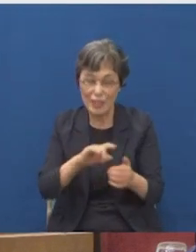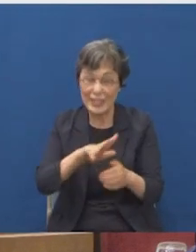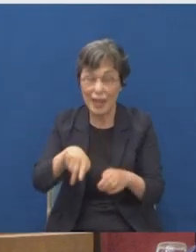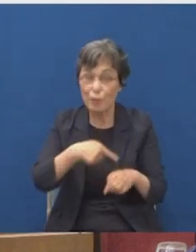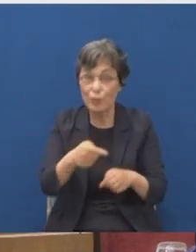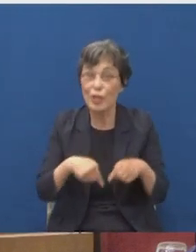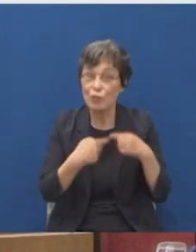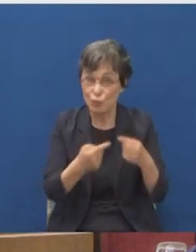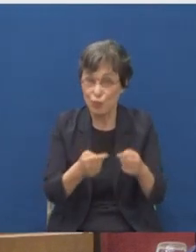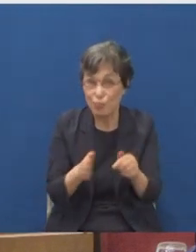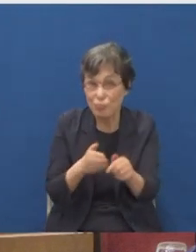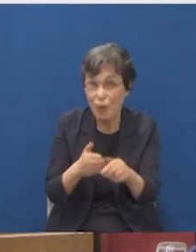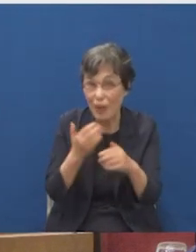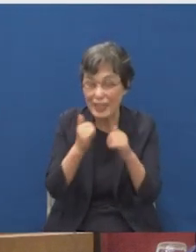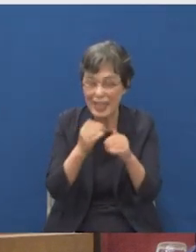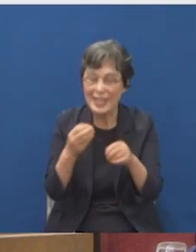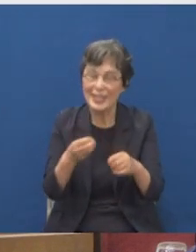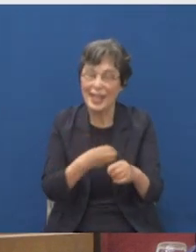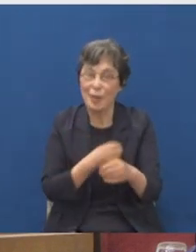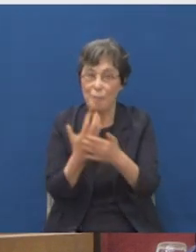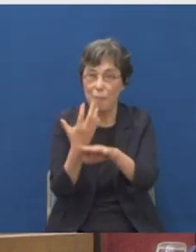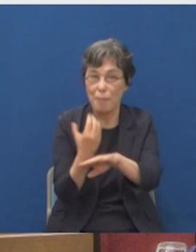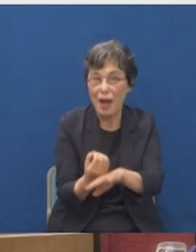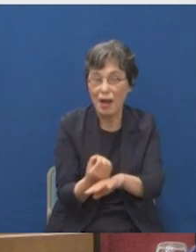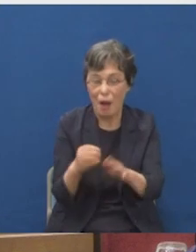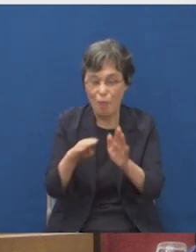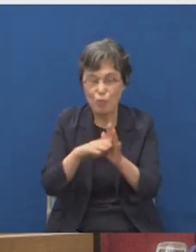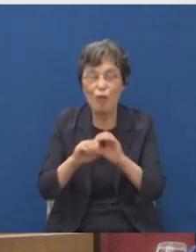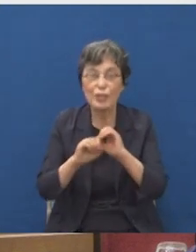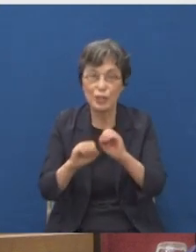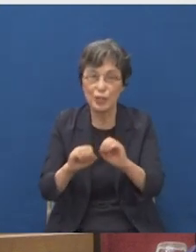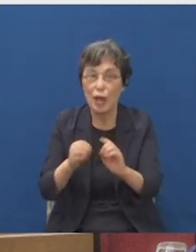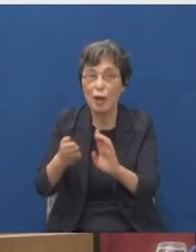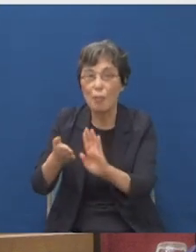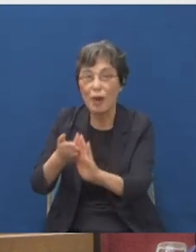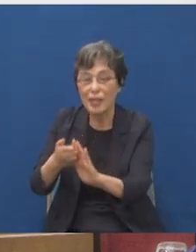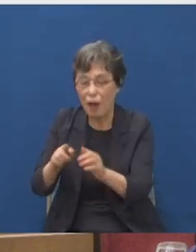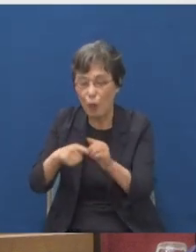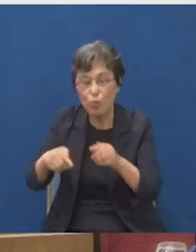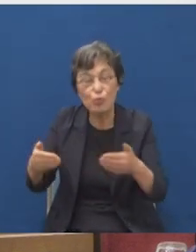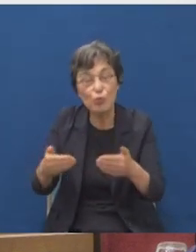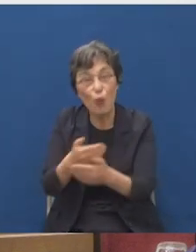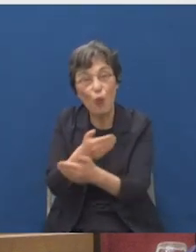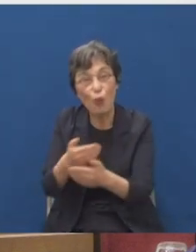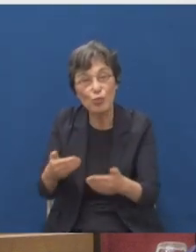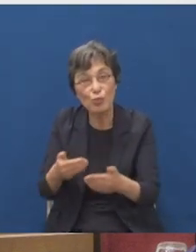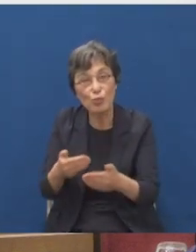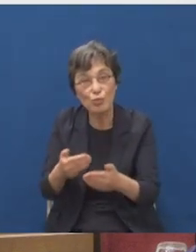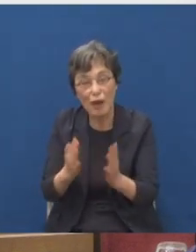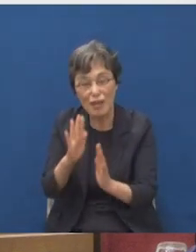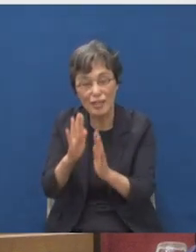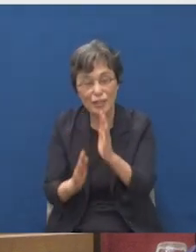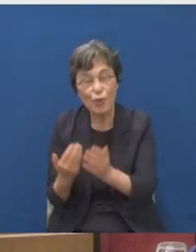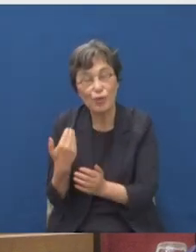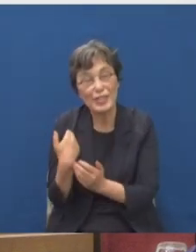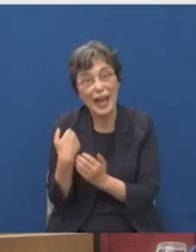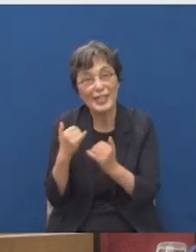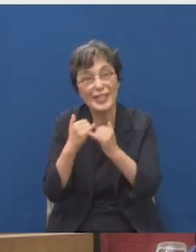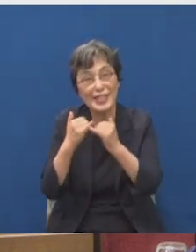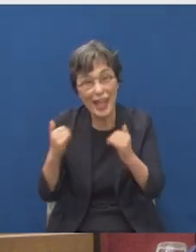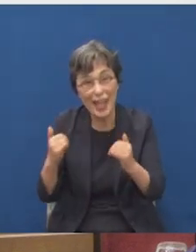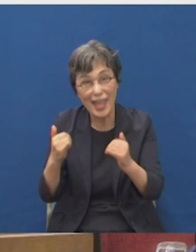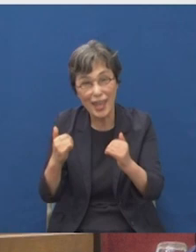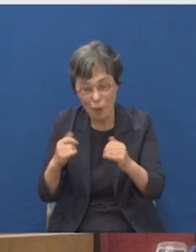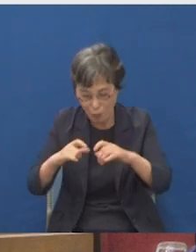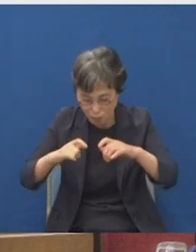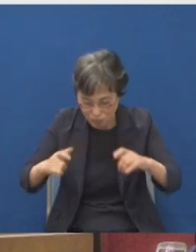の促進や、若手社員の定着支援に向けたプログラムの実施のほか、公共交通や林業の担い手確保、